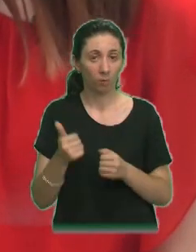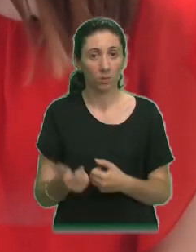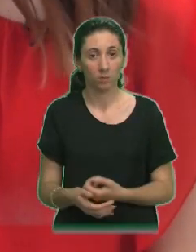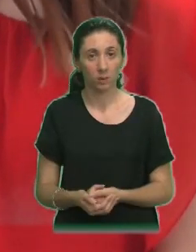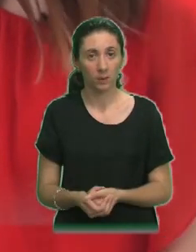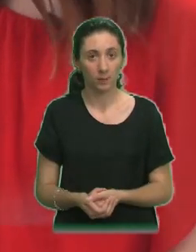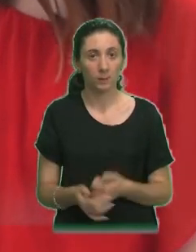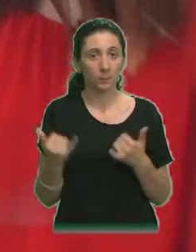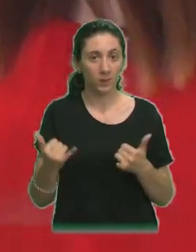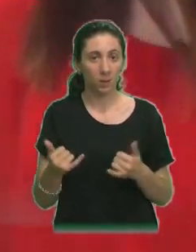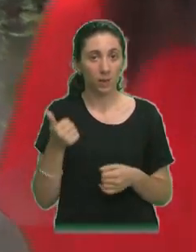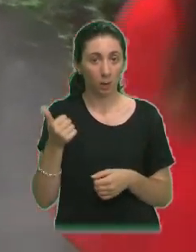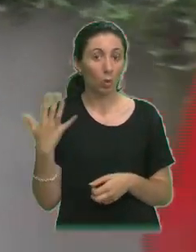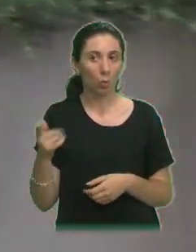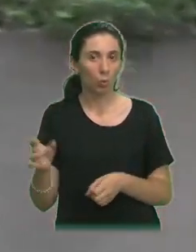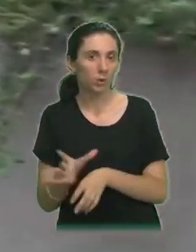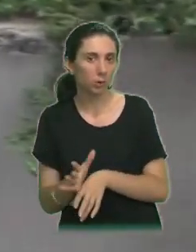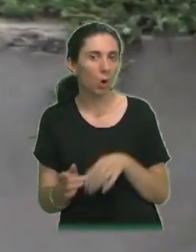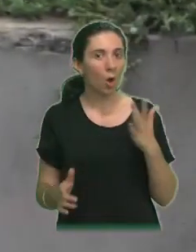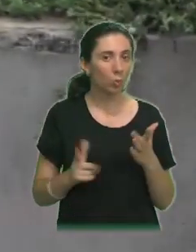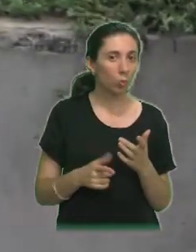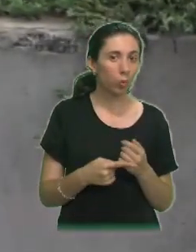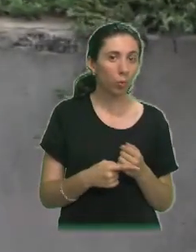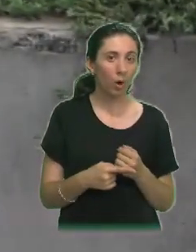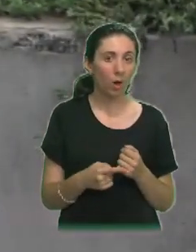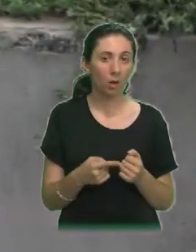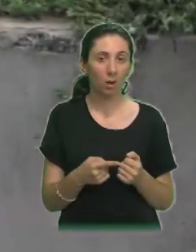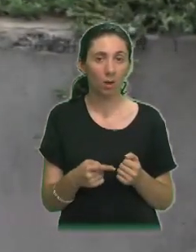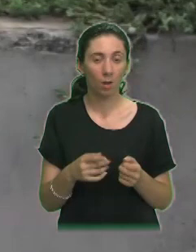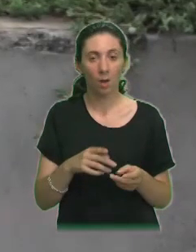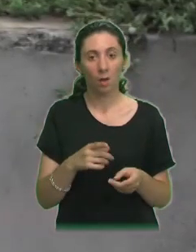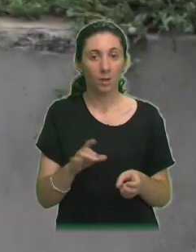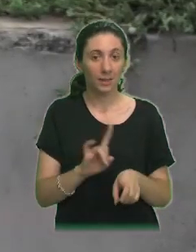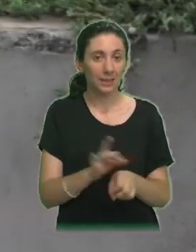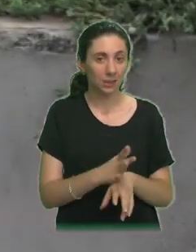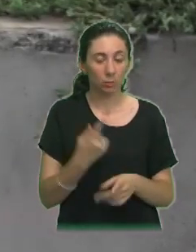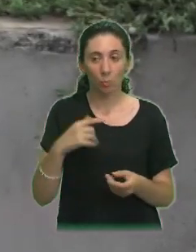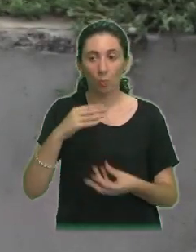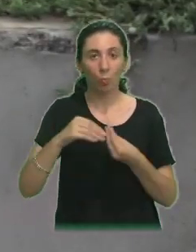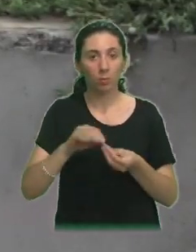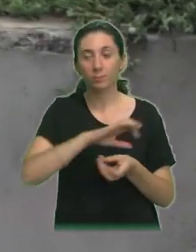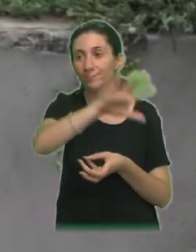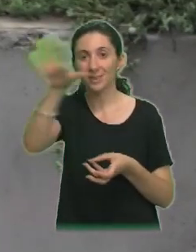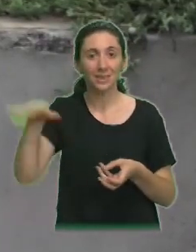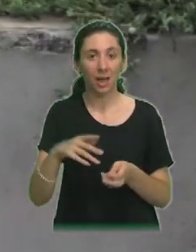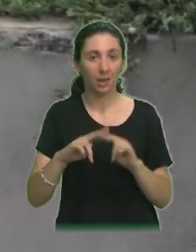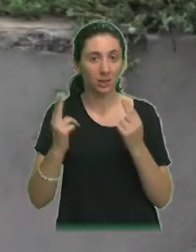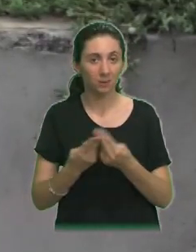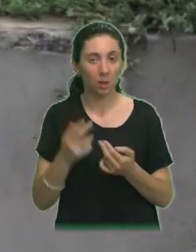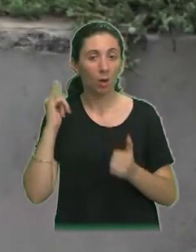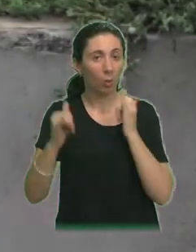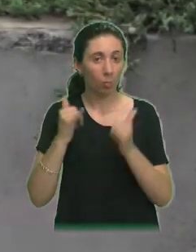mislim, stvarno volim putovat. Sad, u jednu ruku je to sreća, u drugu nesreća, što mi je obitelj